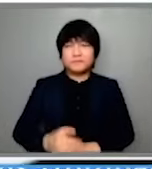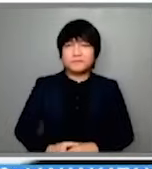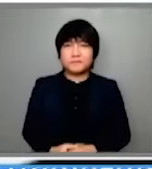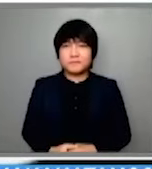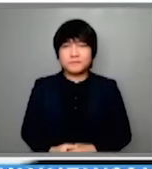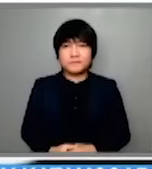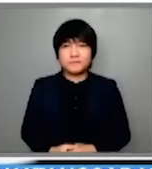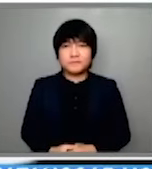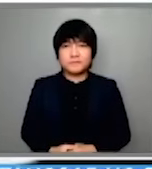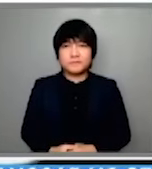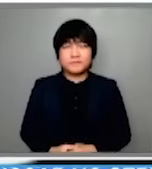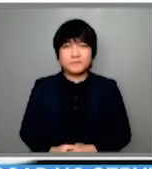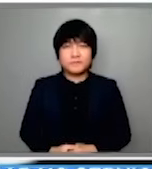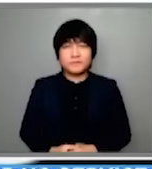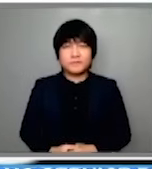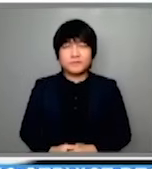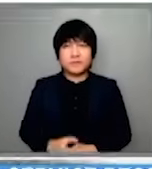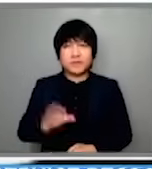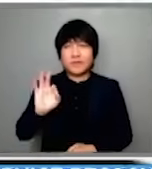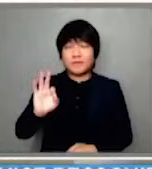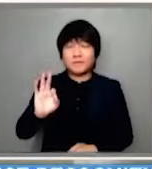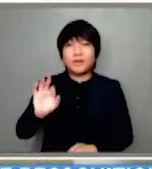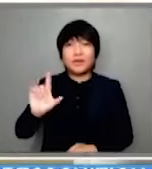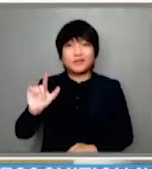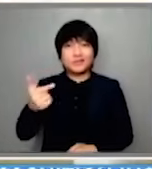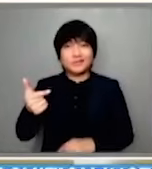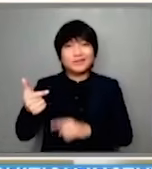Mula sa pagiging maliit na radio station,